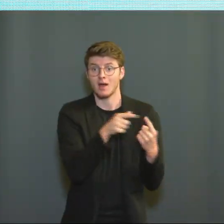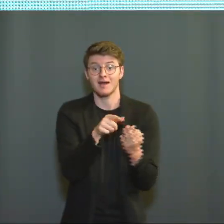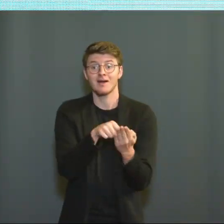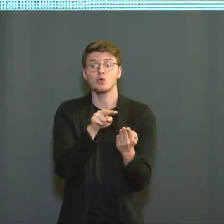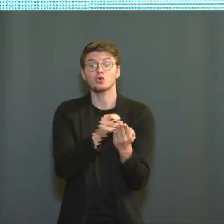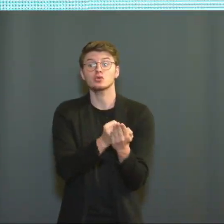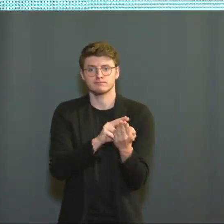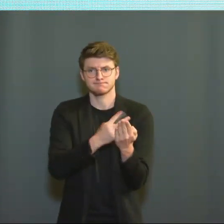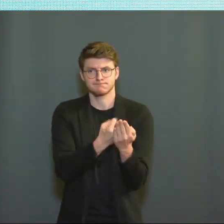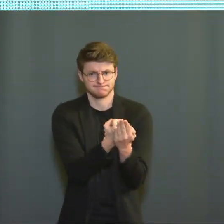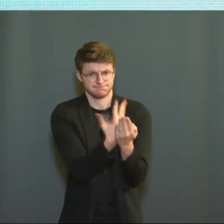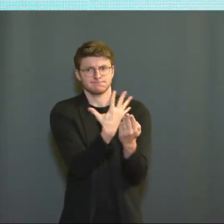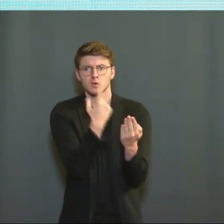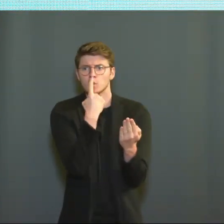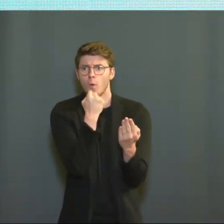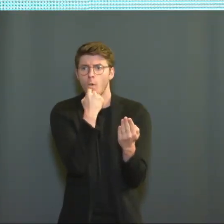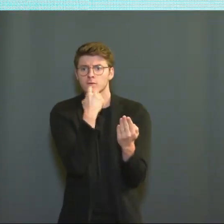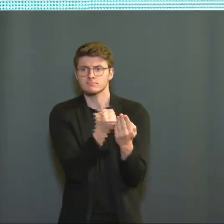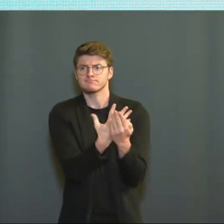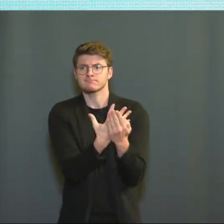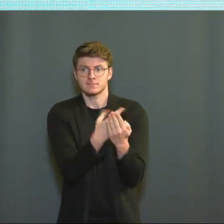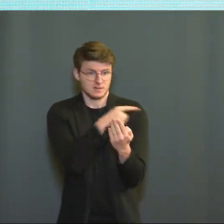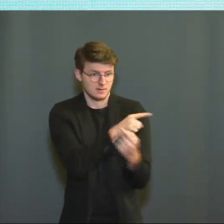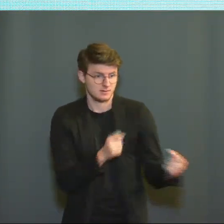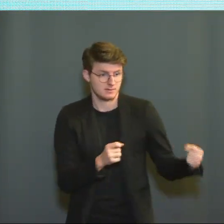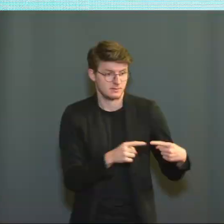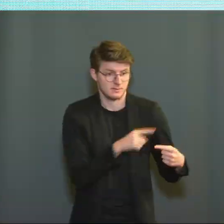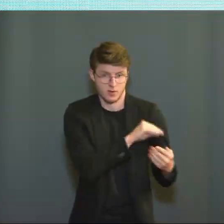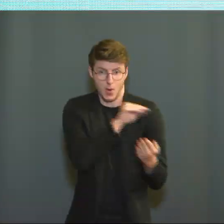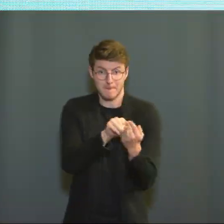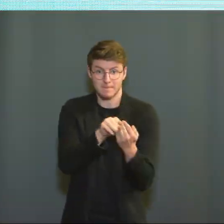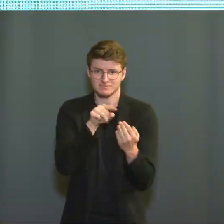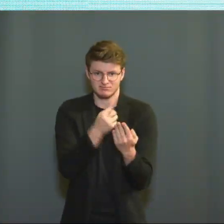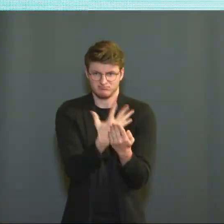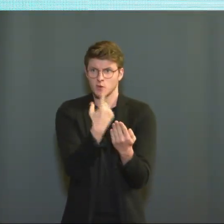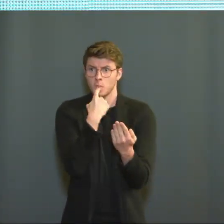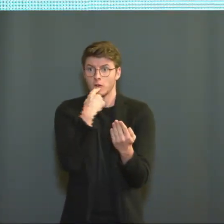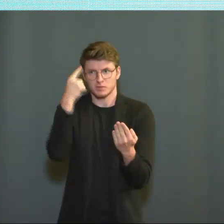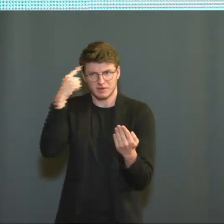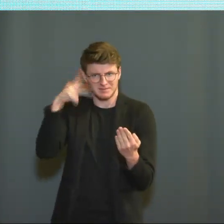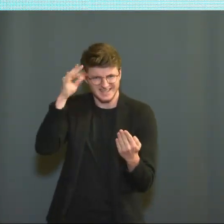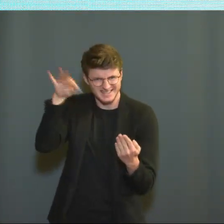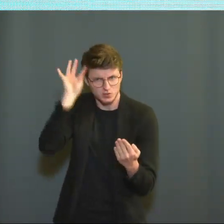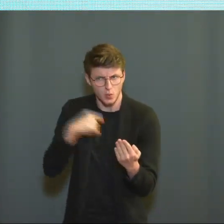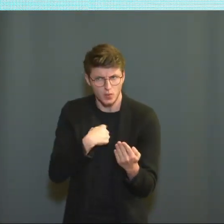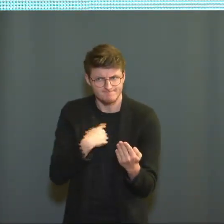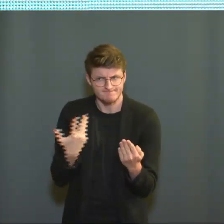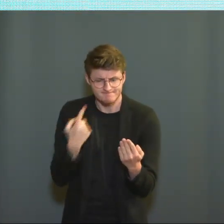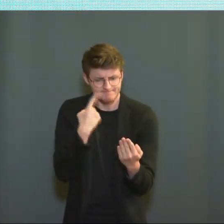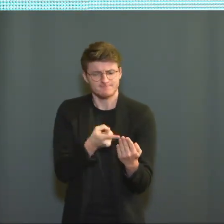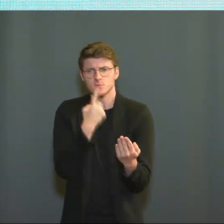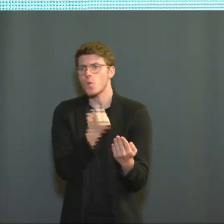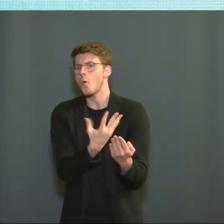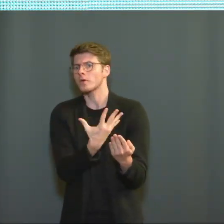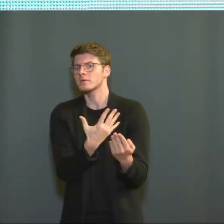app, zal u een rood scherm krijgen met een verhoogde risicostatus. En via de app zal u ook verdere